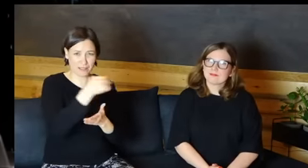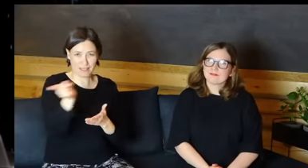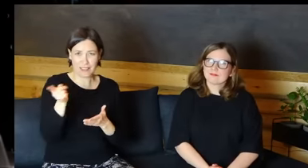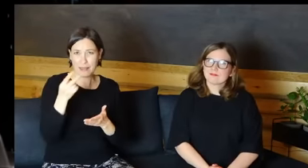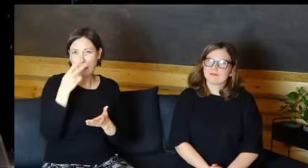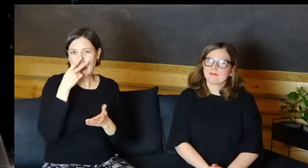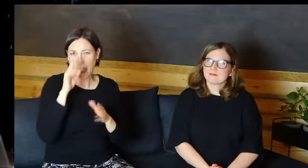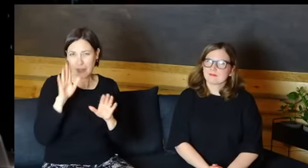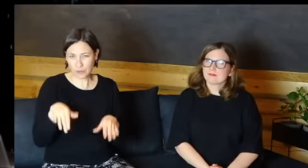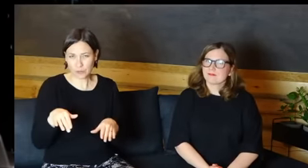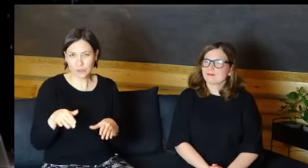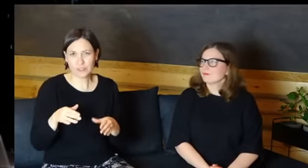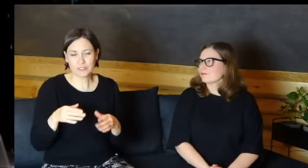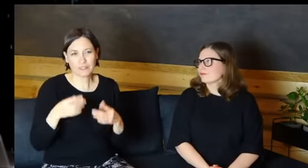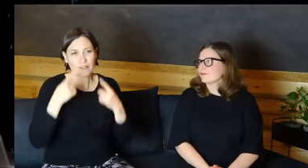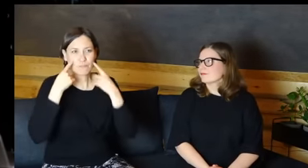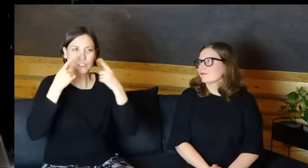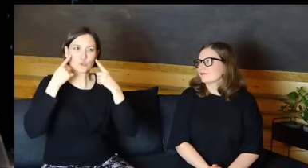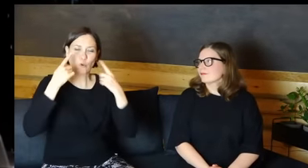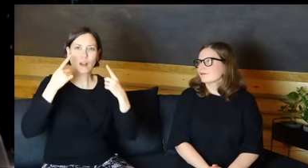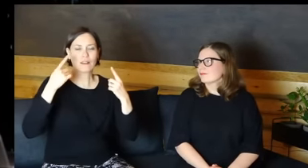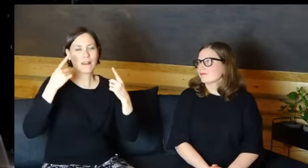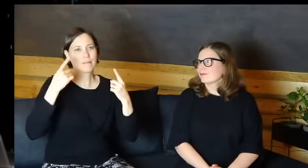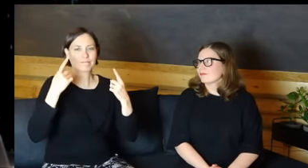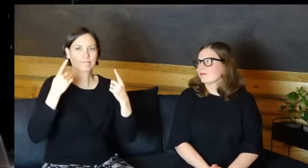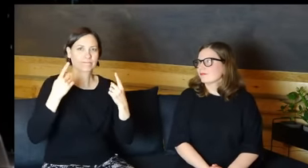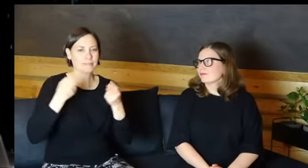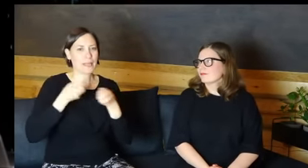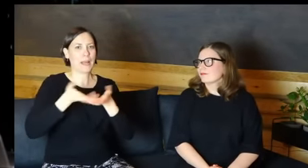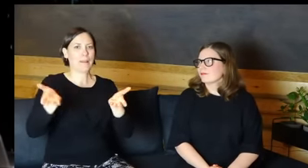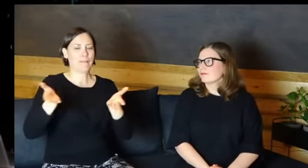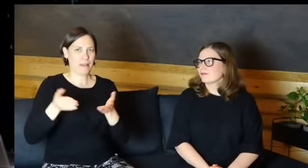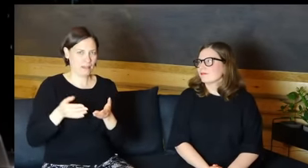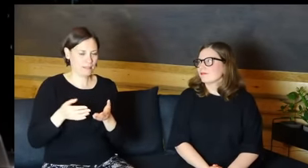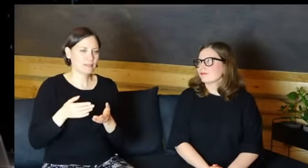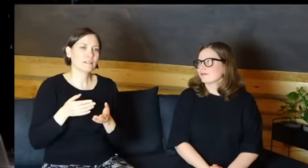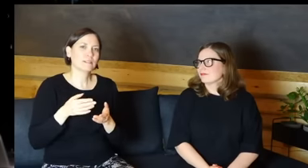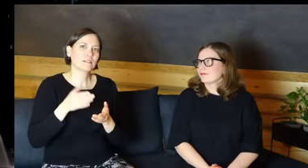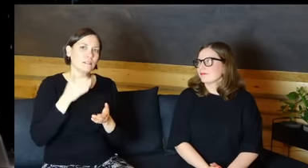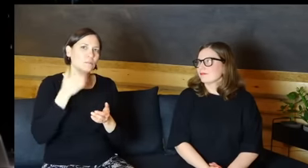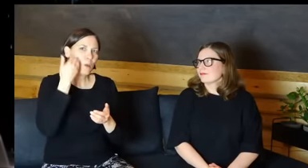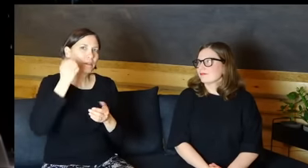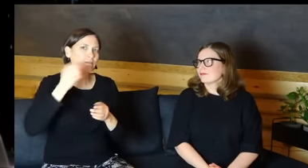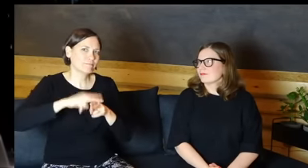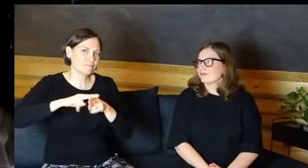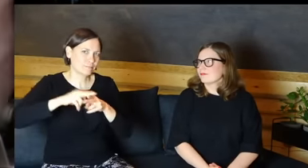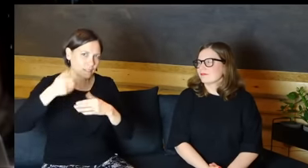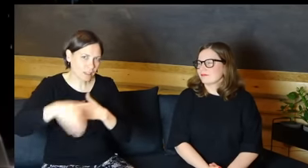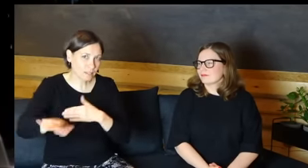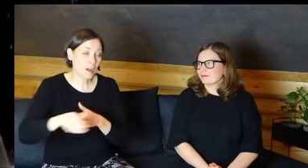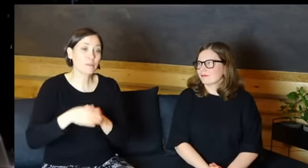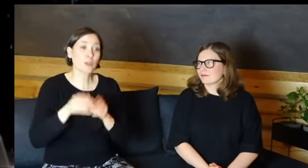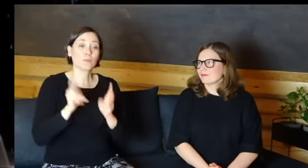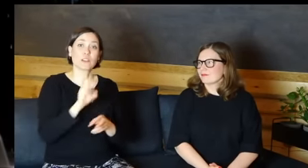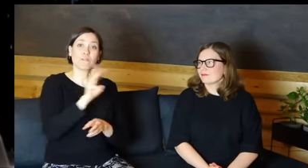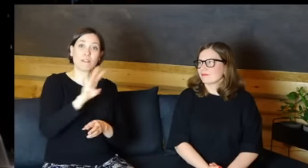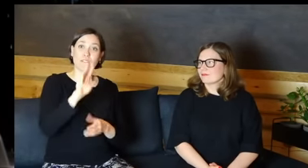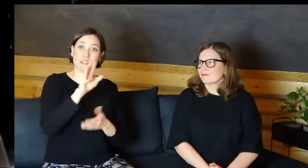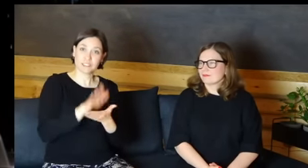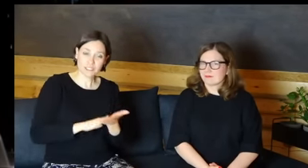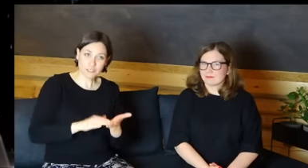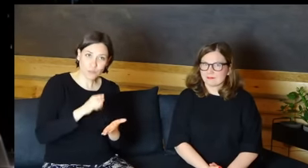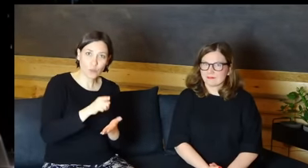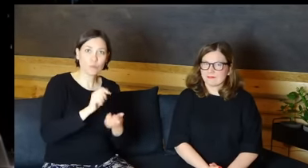jo jollakin tasolla tutuksi tässä vuoden aikana. Sitä toki vielä jatketaan. Meidän nettisivut, verkkosivut